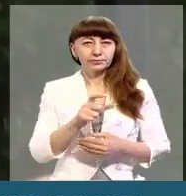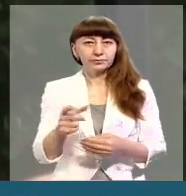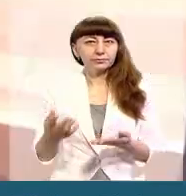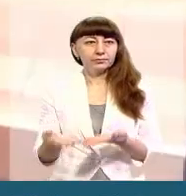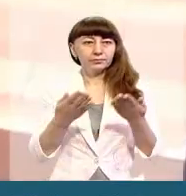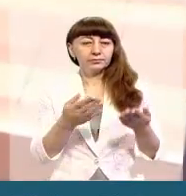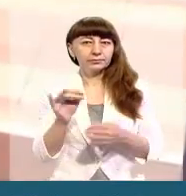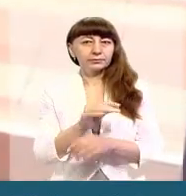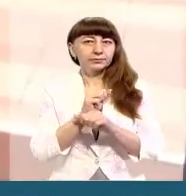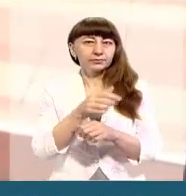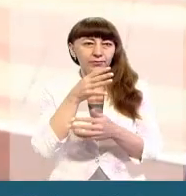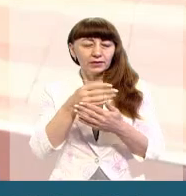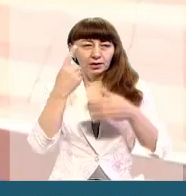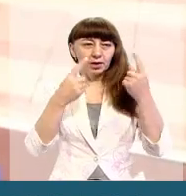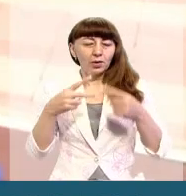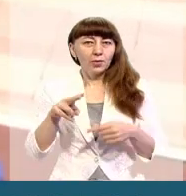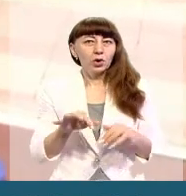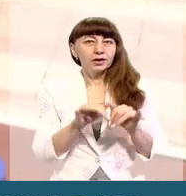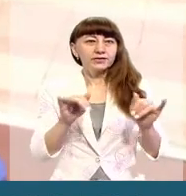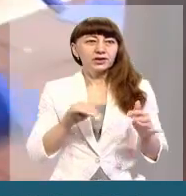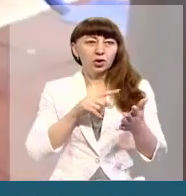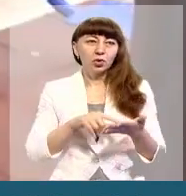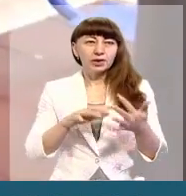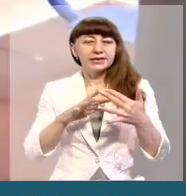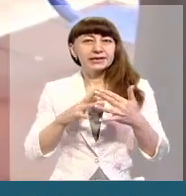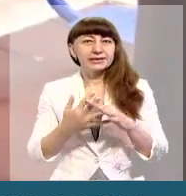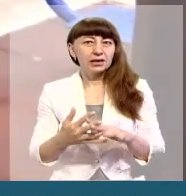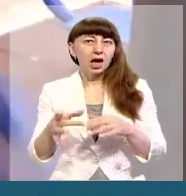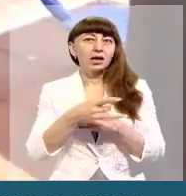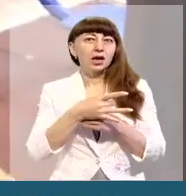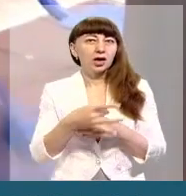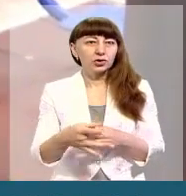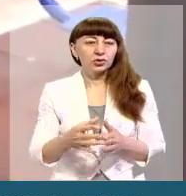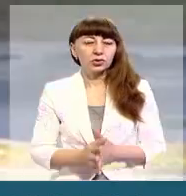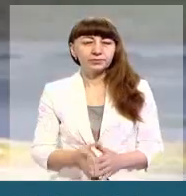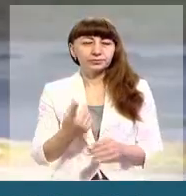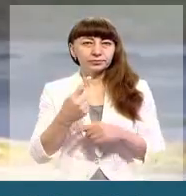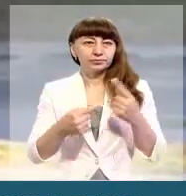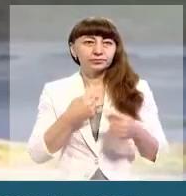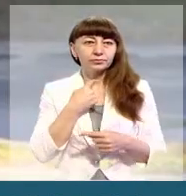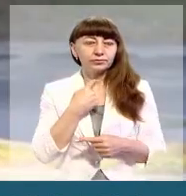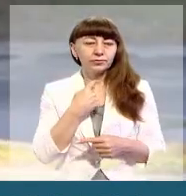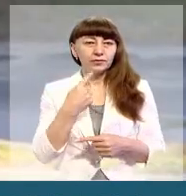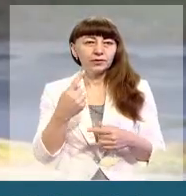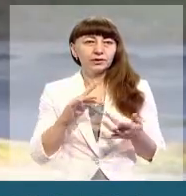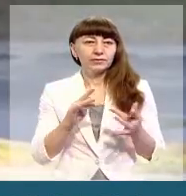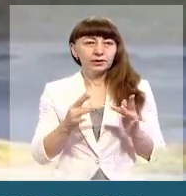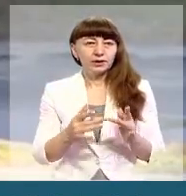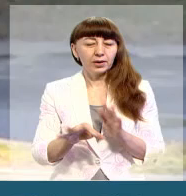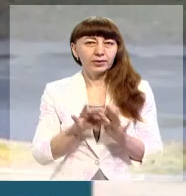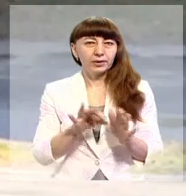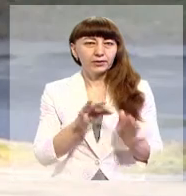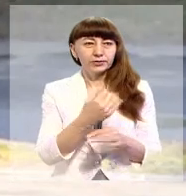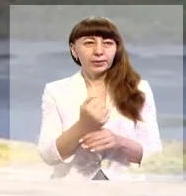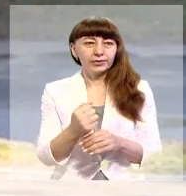өз идеяларын ұсынып қорғайды. Нәтижесінде онлайн дауыс беру арқылы жеңімпаздар анықталады. 9-шы мөлтек аудандағы мына алаң